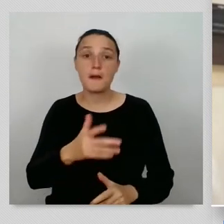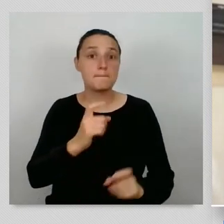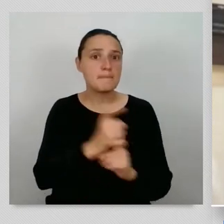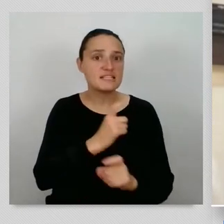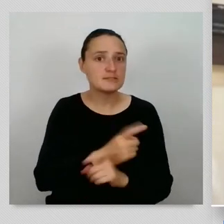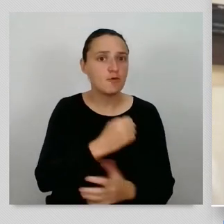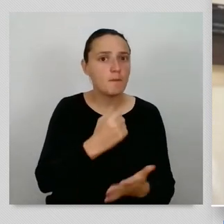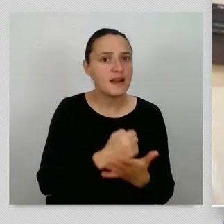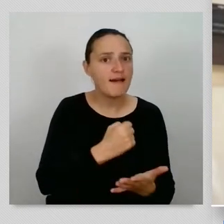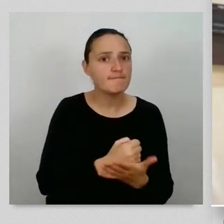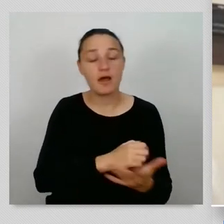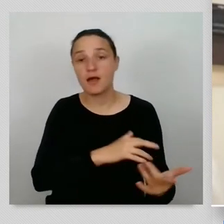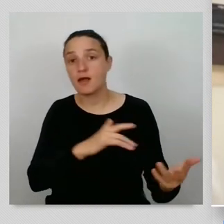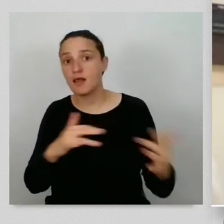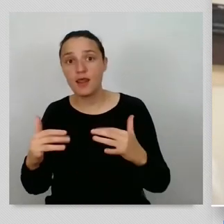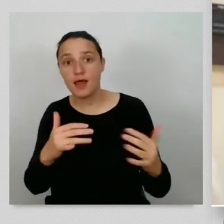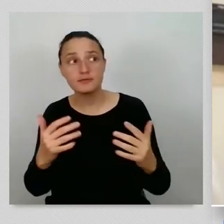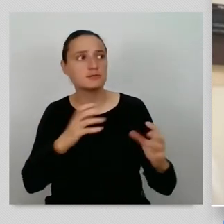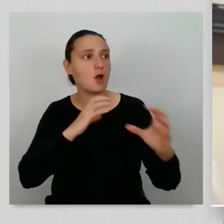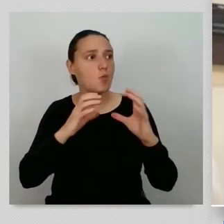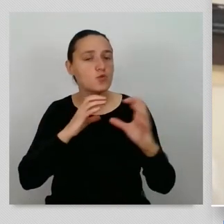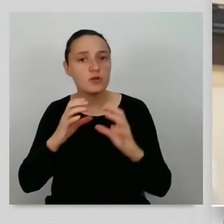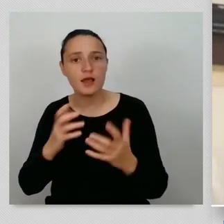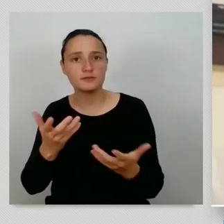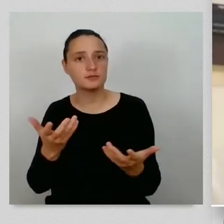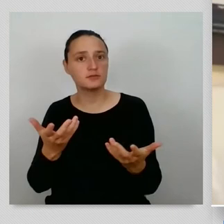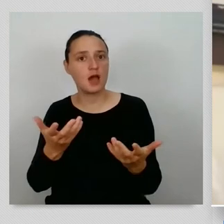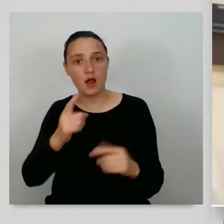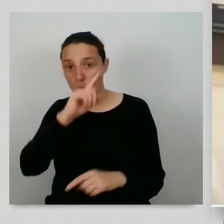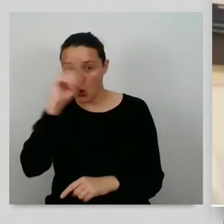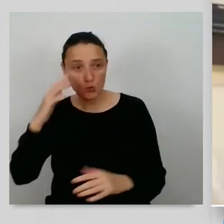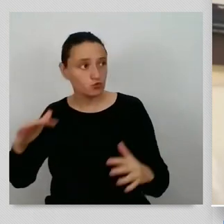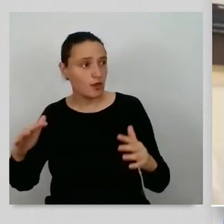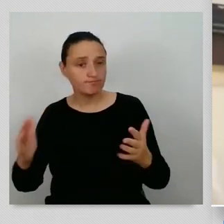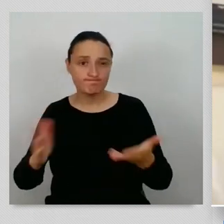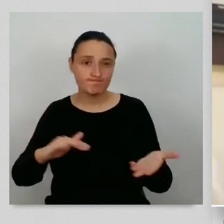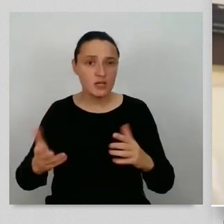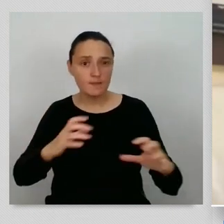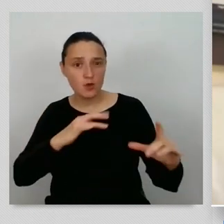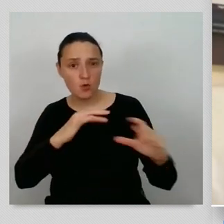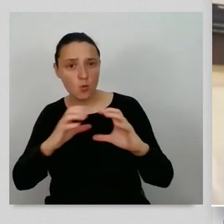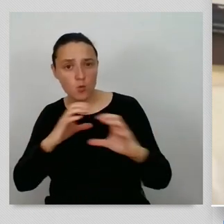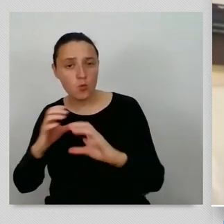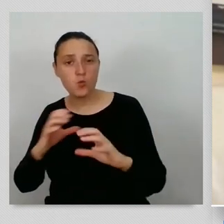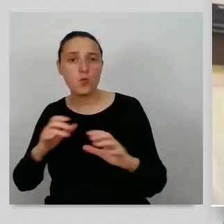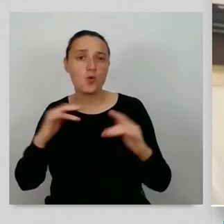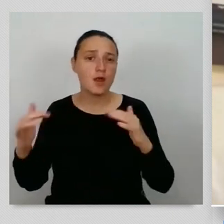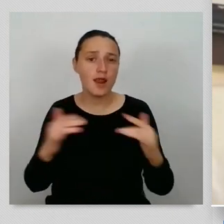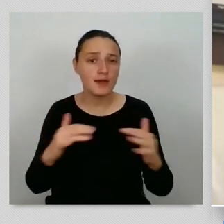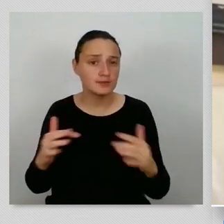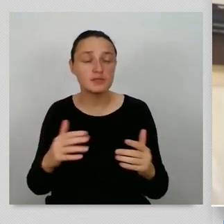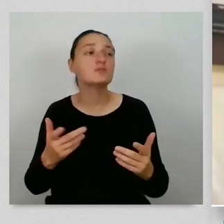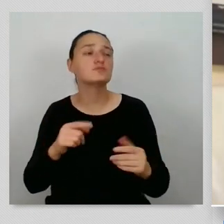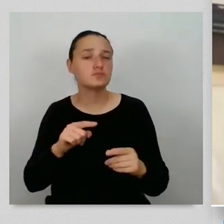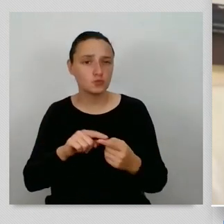przede wszystkim o komunikacji międzyludzkiej, która pozwala na uprawianie polityki. I wydaje się, że